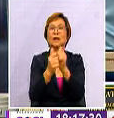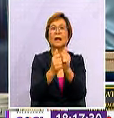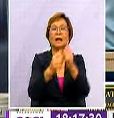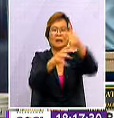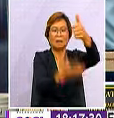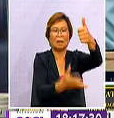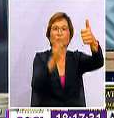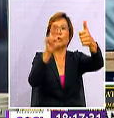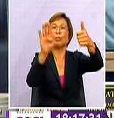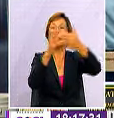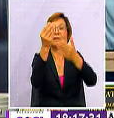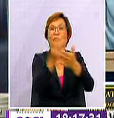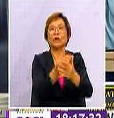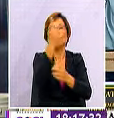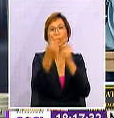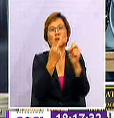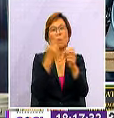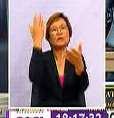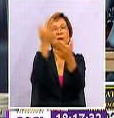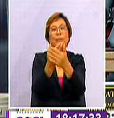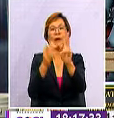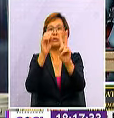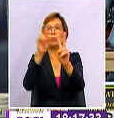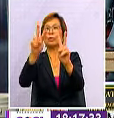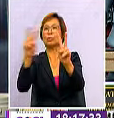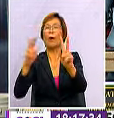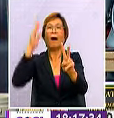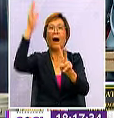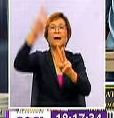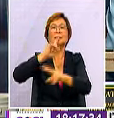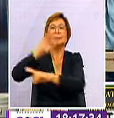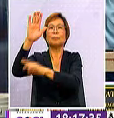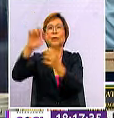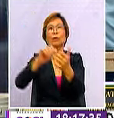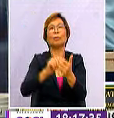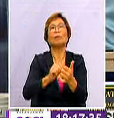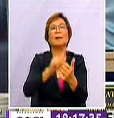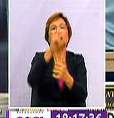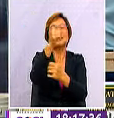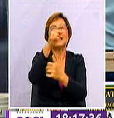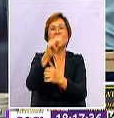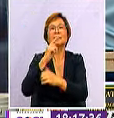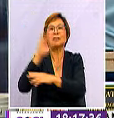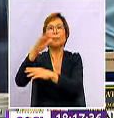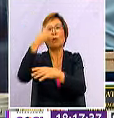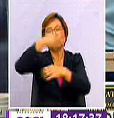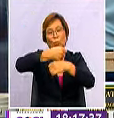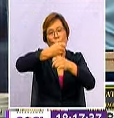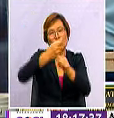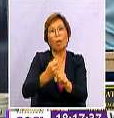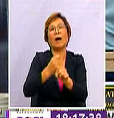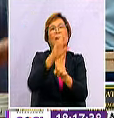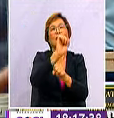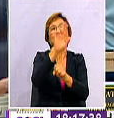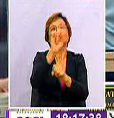dana RM2 bilion selama 2 tahun sehingga 2022 yang akan dijamin oleh dana jamin bagi menggalakkan terbitan sukuk